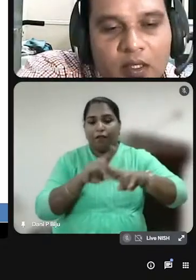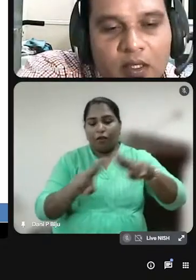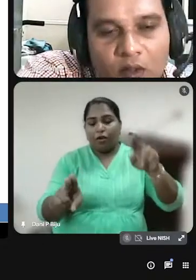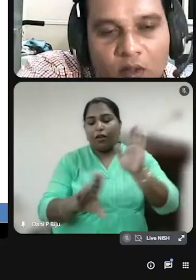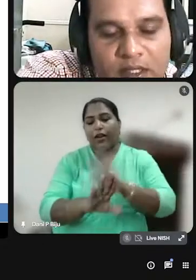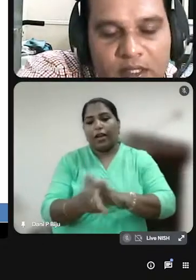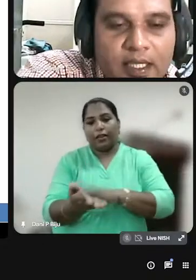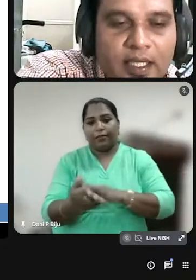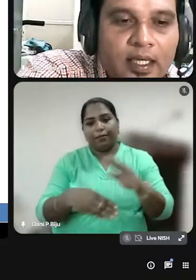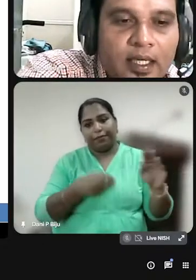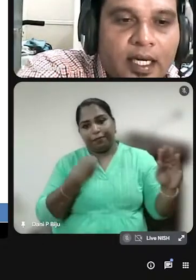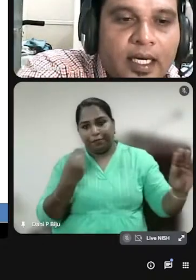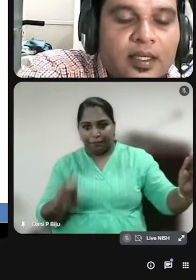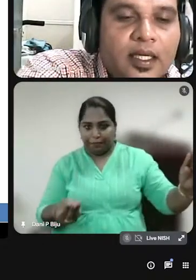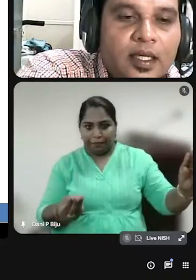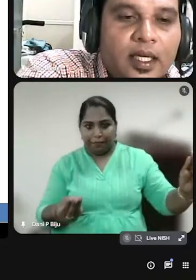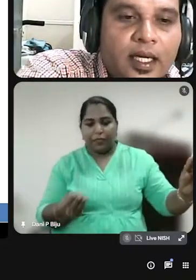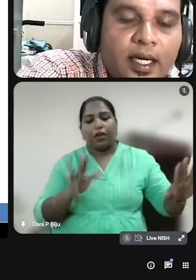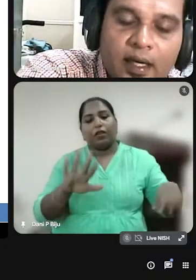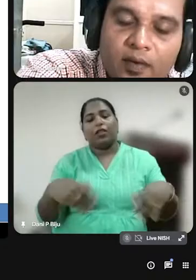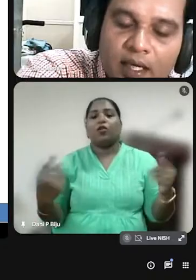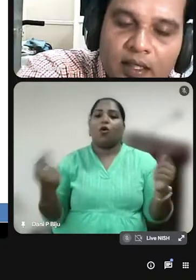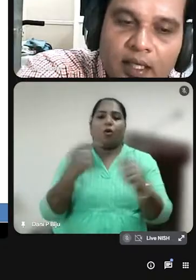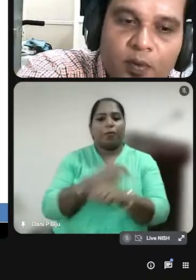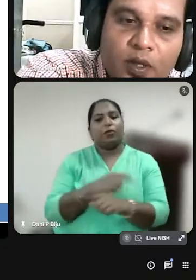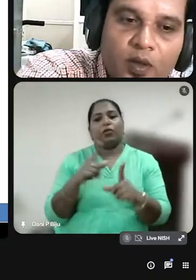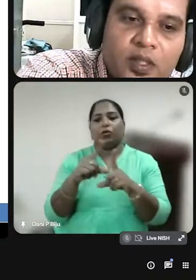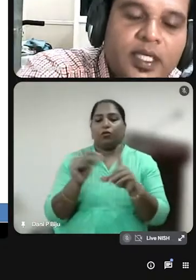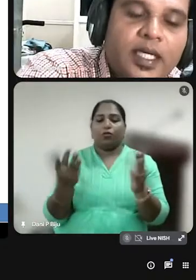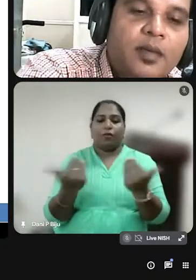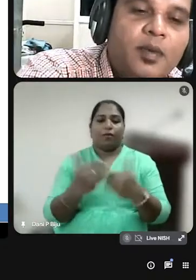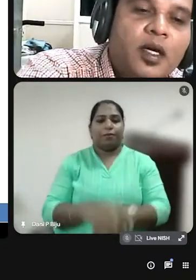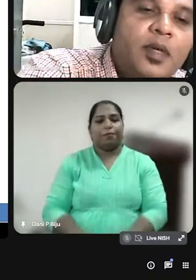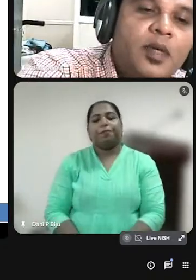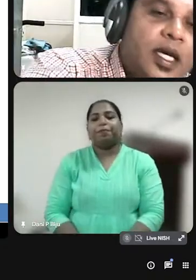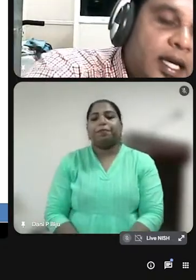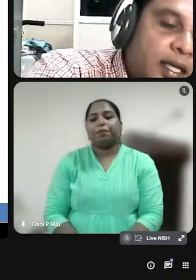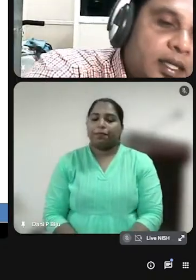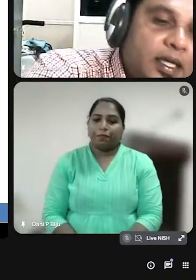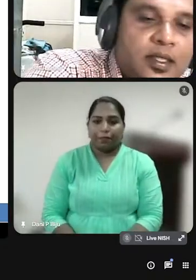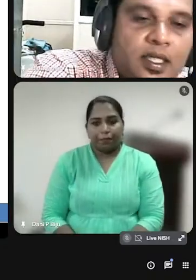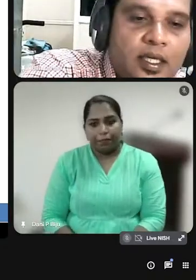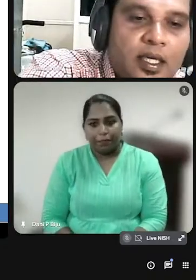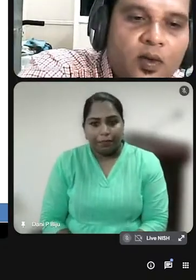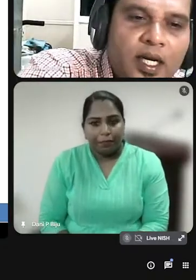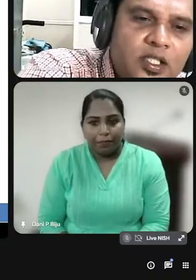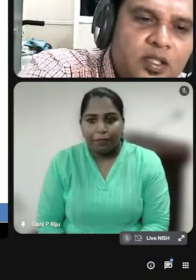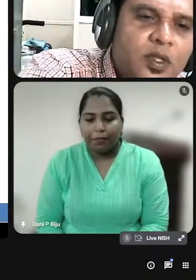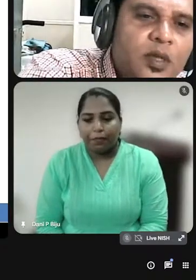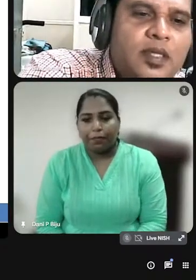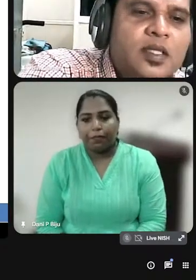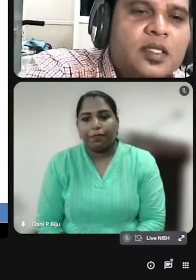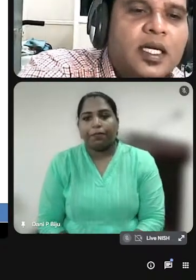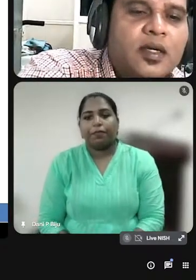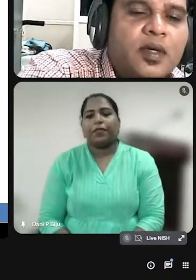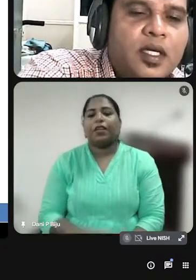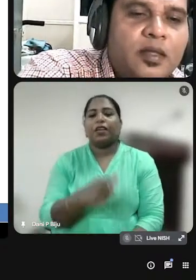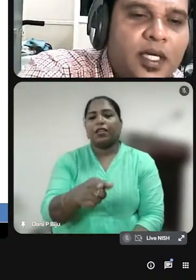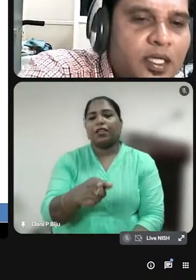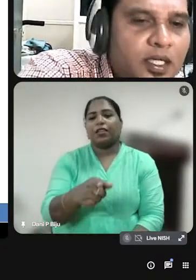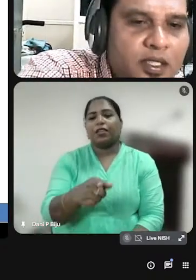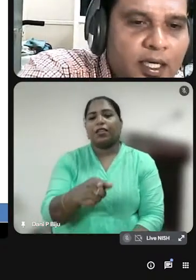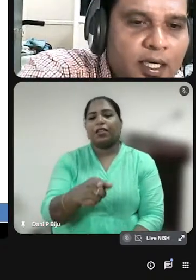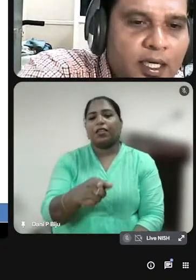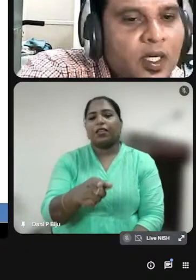വീണ്ടും അത് ഓപ്പോസിറ്റ് സൈഡിലേക്ക് വലത് കൈ പൊക്കിക്കൊണ്ട് ശരീരഭാഗം ഇടത്തേക്ക് ചെയ്യും. ഒരു 5 മുതൽ 10 സെക്കൻഡ് വരെ